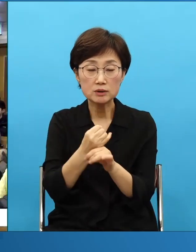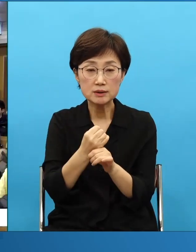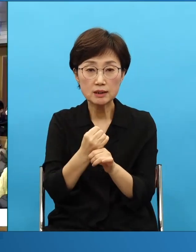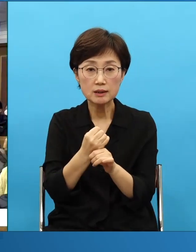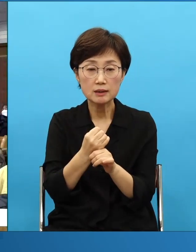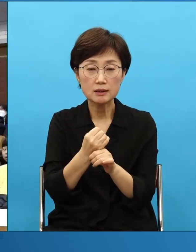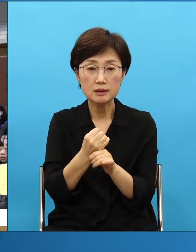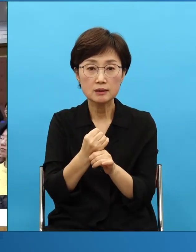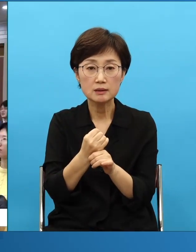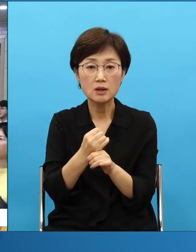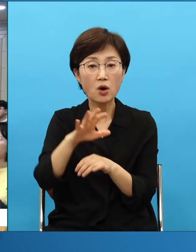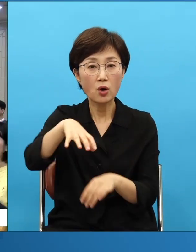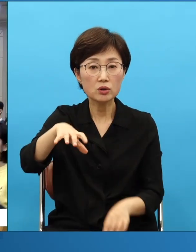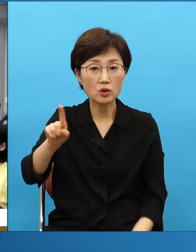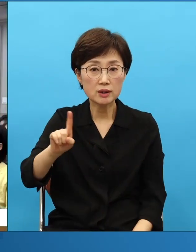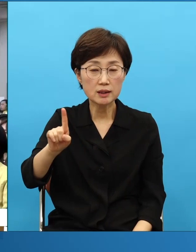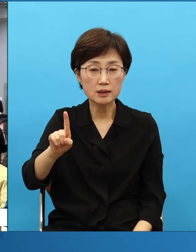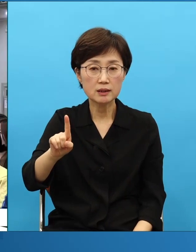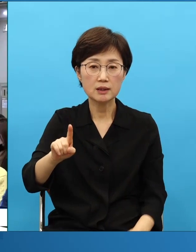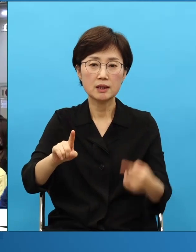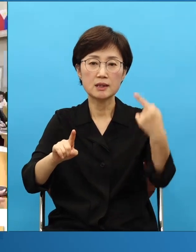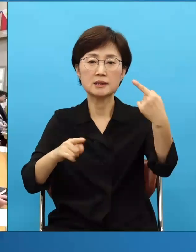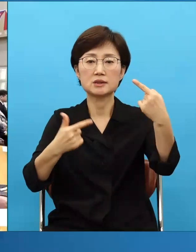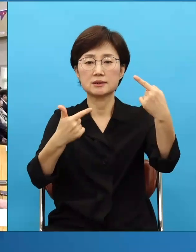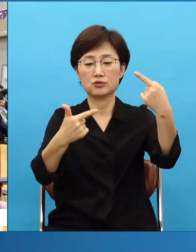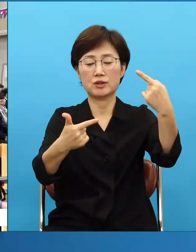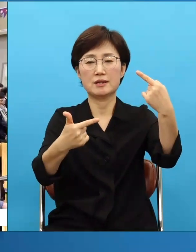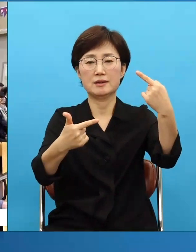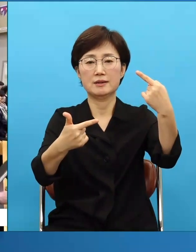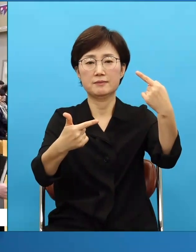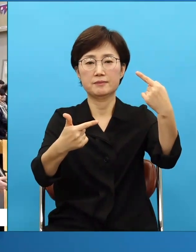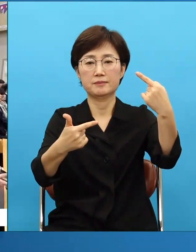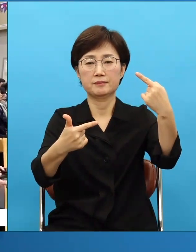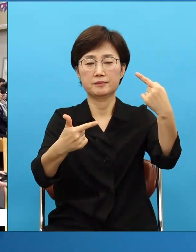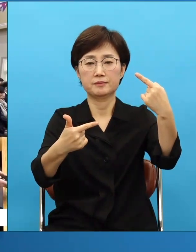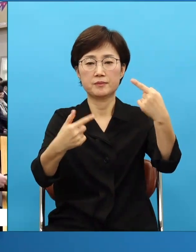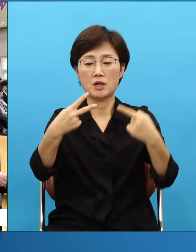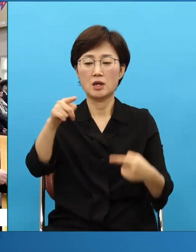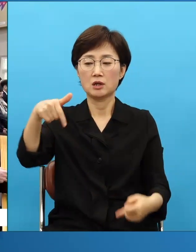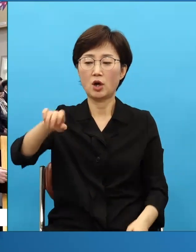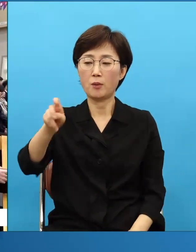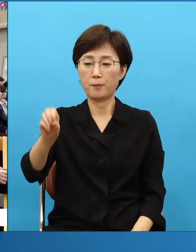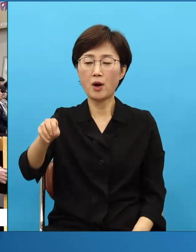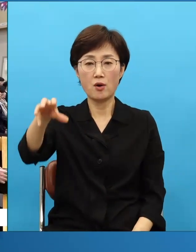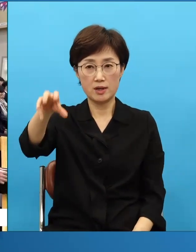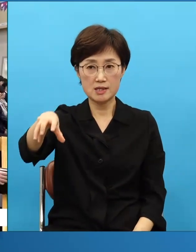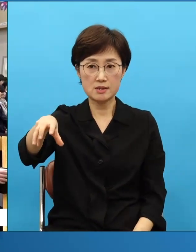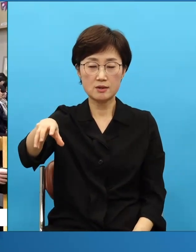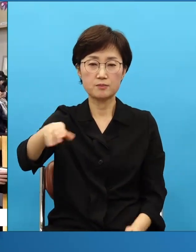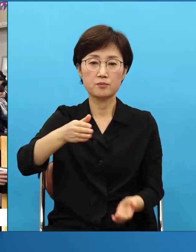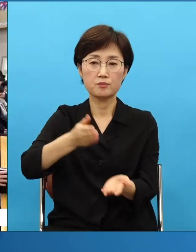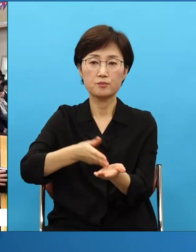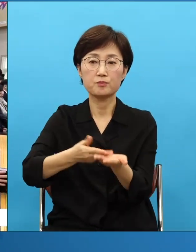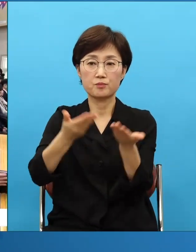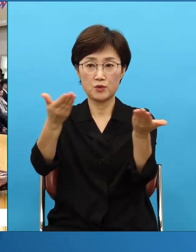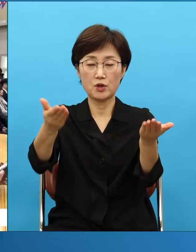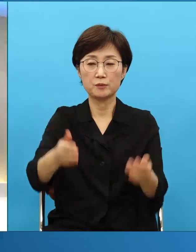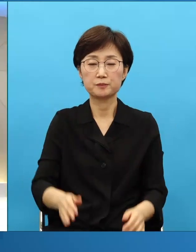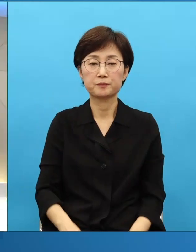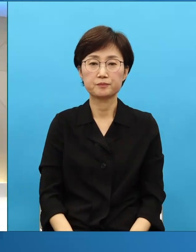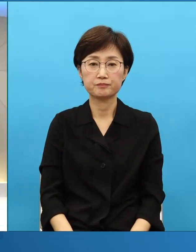여정은 2024년 새해 첫 핵심인 1월 6일 덕평 RUTC 현장에서 펼쳐집니다.